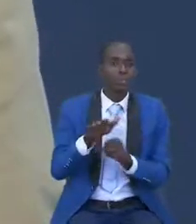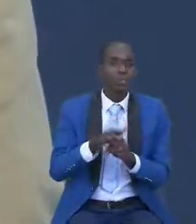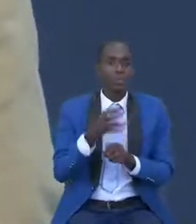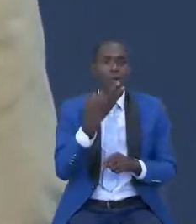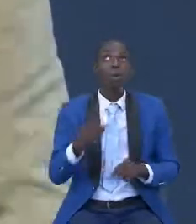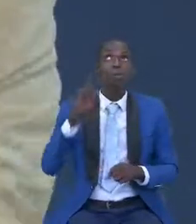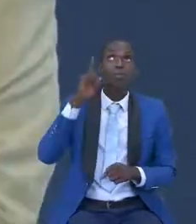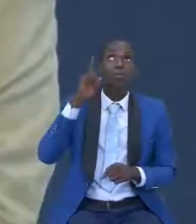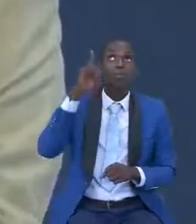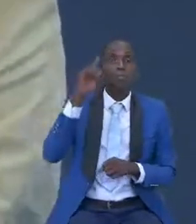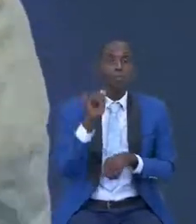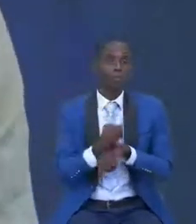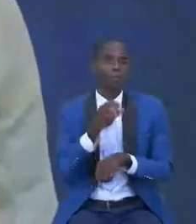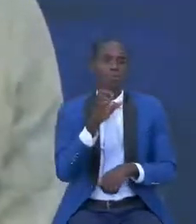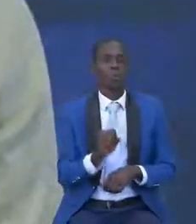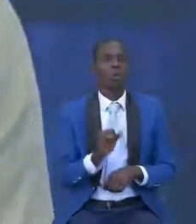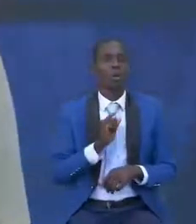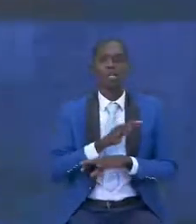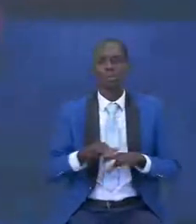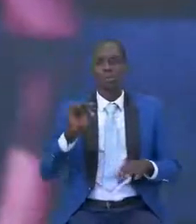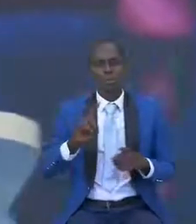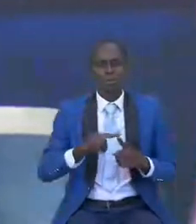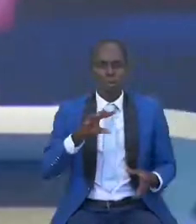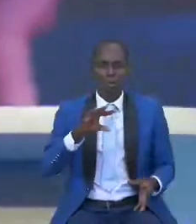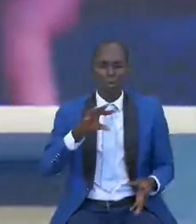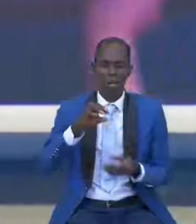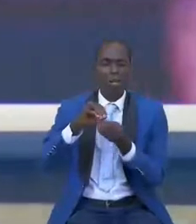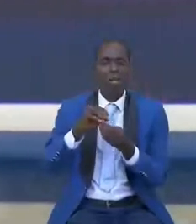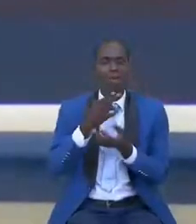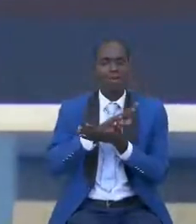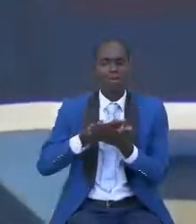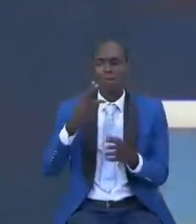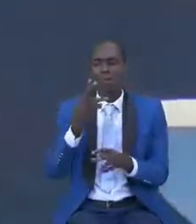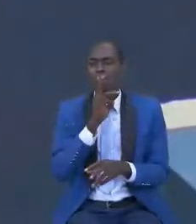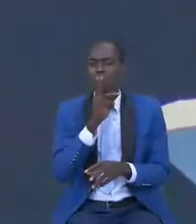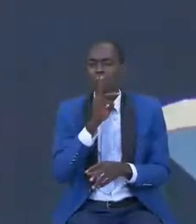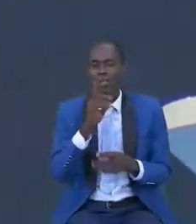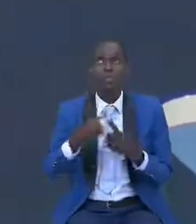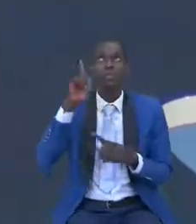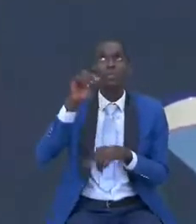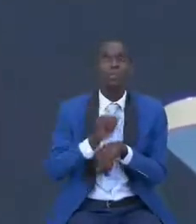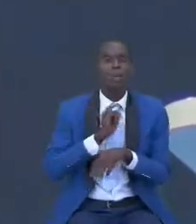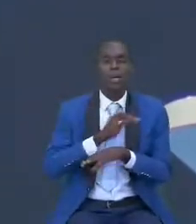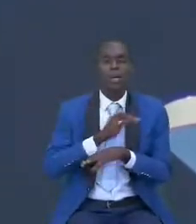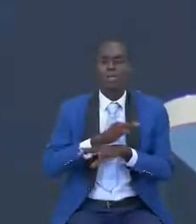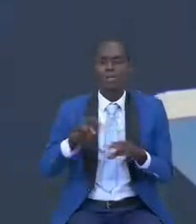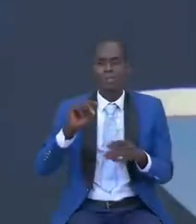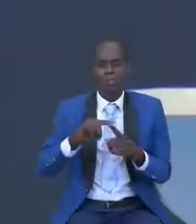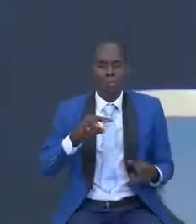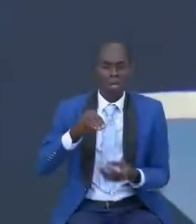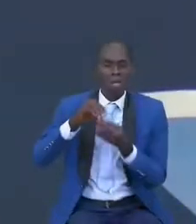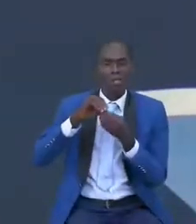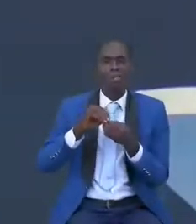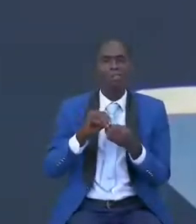La suffisance de ses œuvres. Je n'ai pas besoin d'ajouter l'eau sainte à